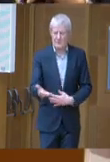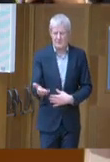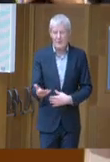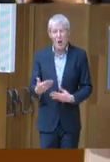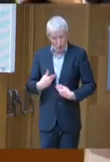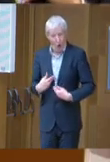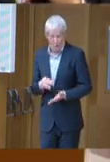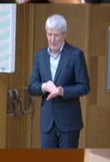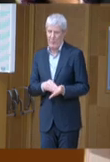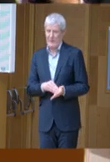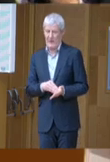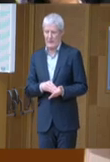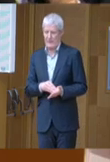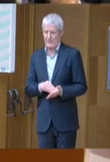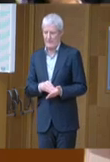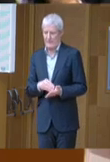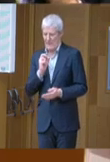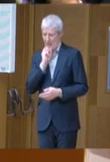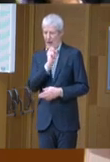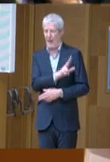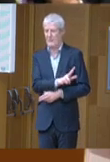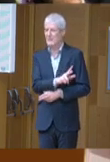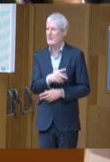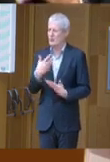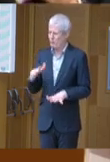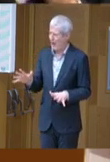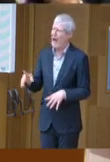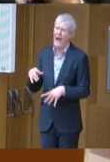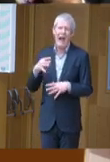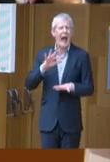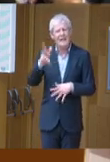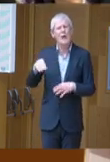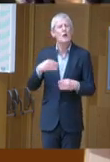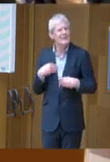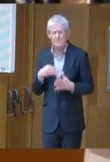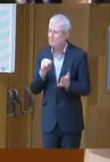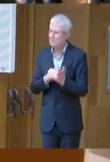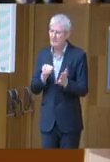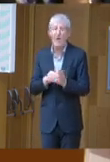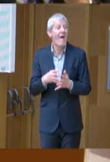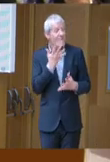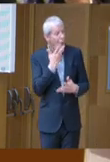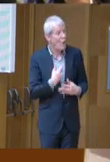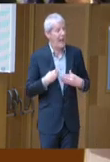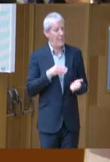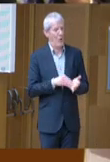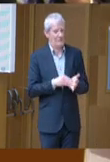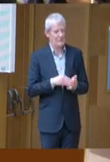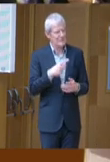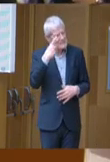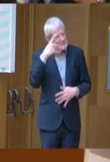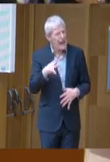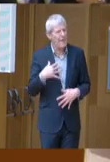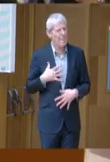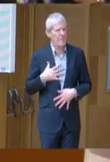siamo, come ho sempre detto anche in altri luoghi istituzionali, ci saremo, vogliamo esserci, consci del nostro orgoglio,